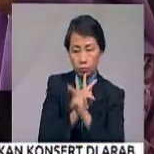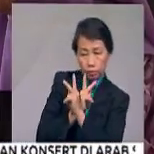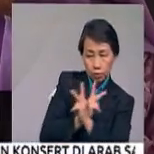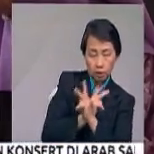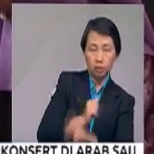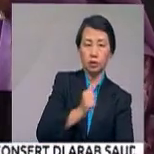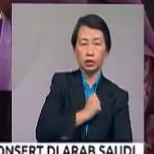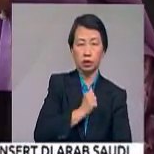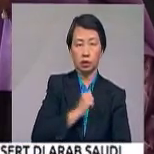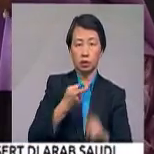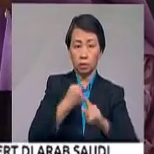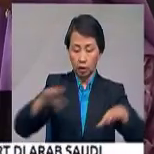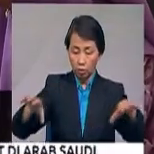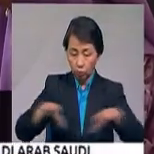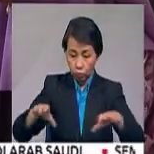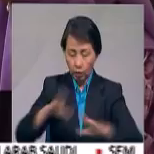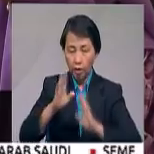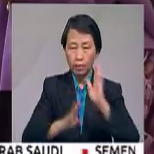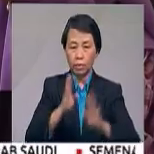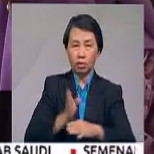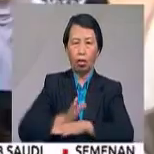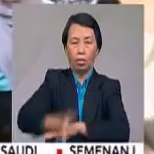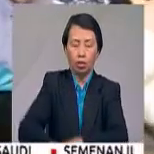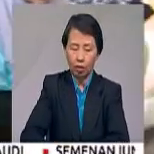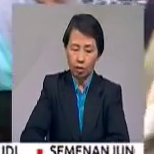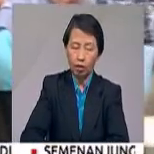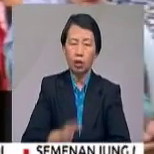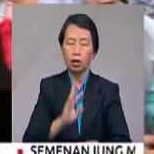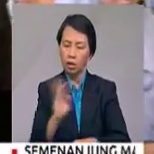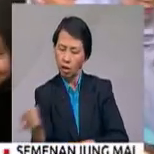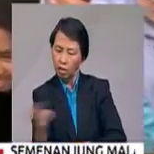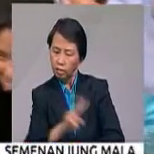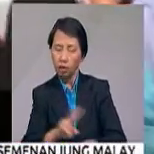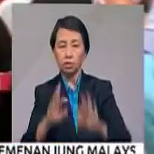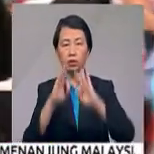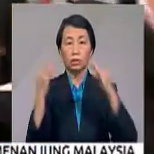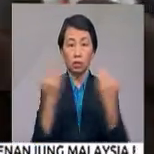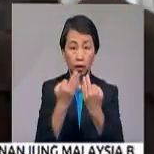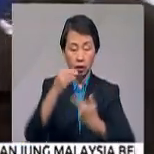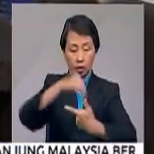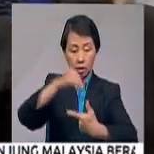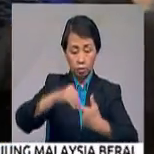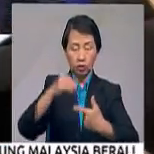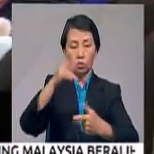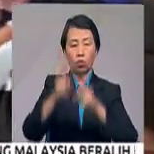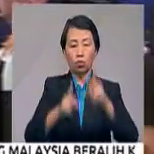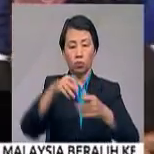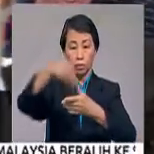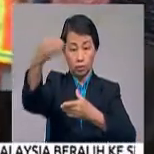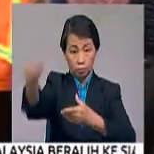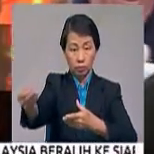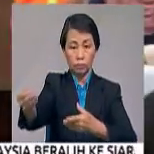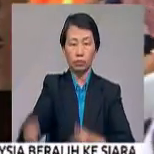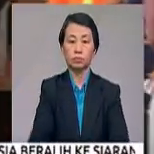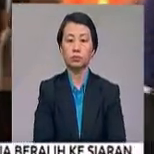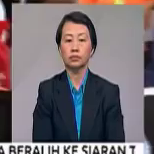diri daripada melakukan perkara di luar batasan di antara ahli keluarga atau orang luar.